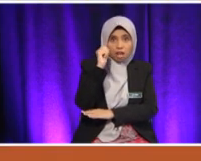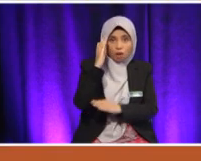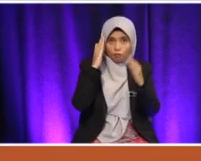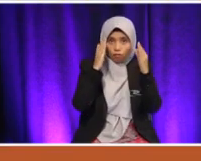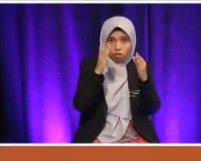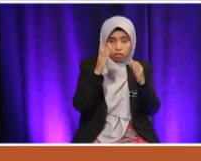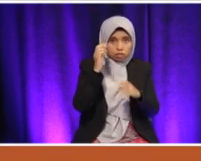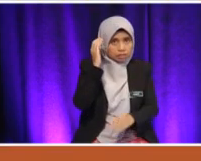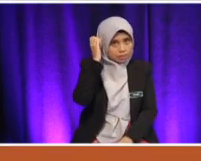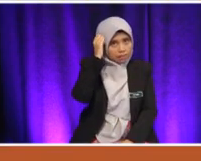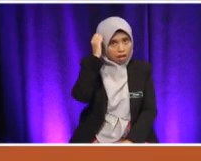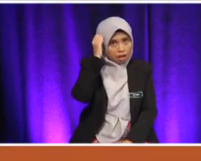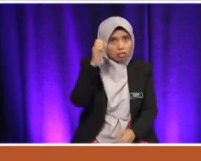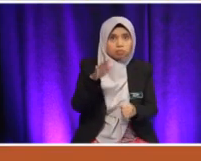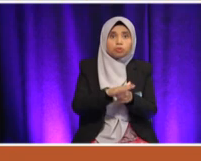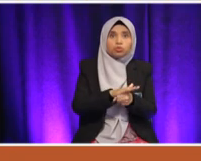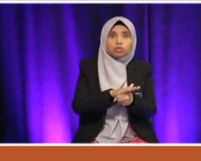dia sudah sepenuhnya